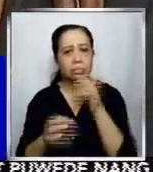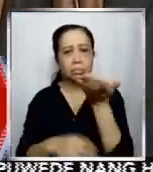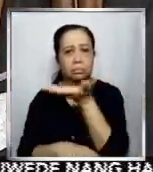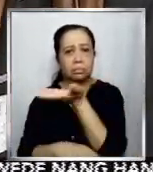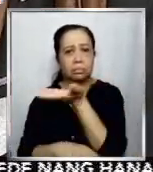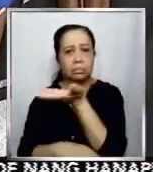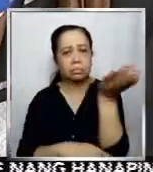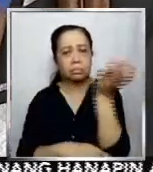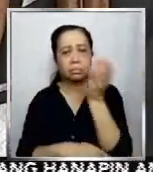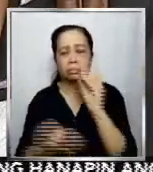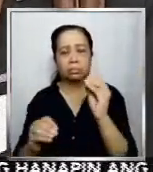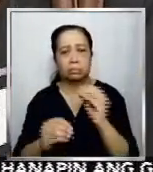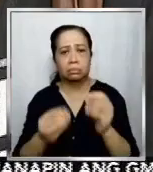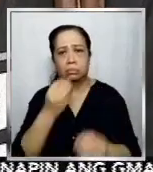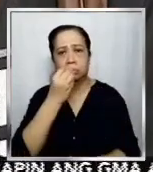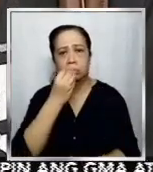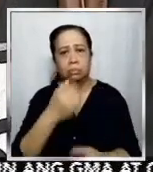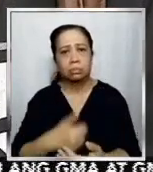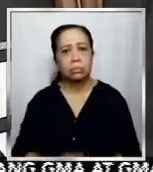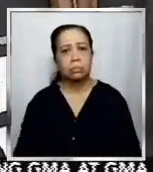akong kakainin.